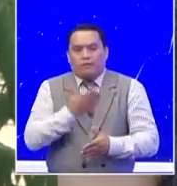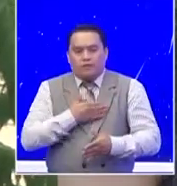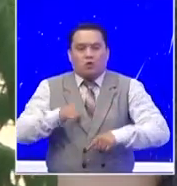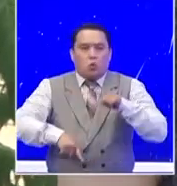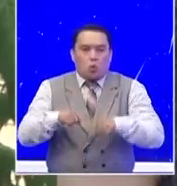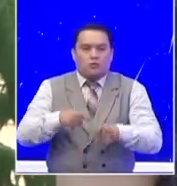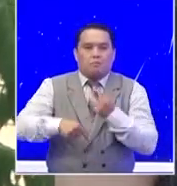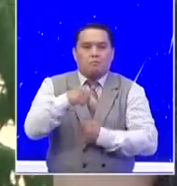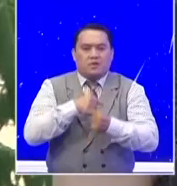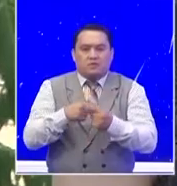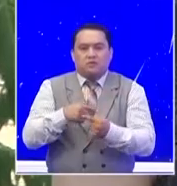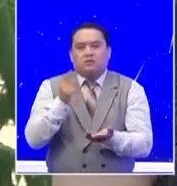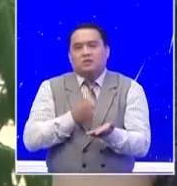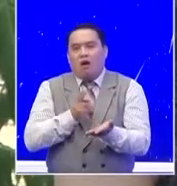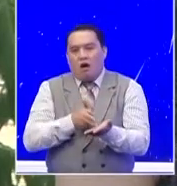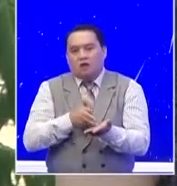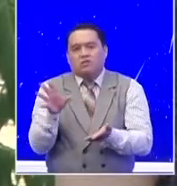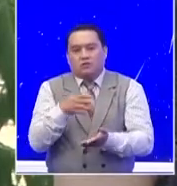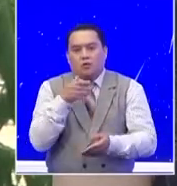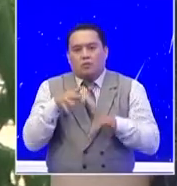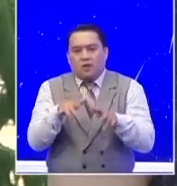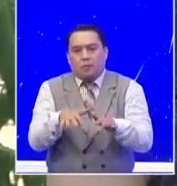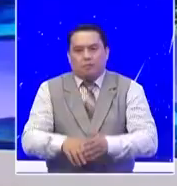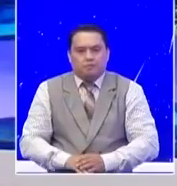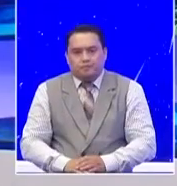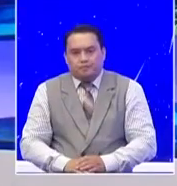которые делом доказывали, не словами, а делом.